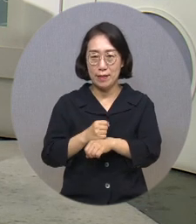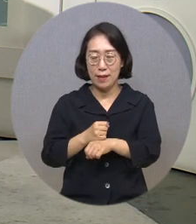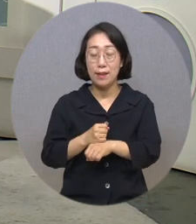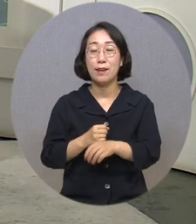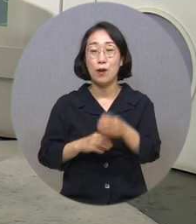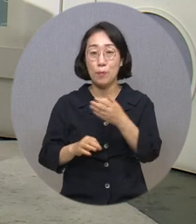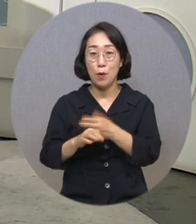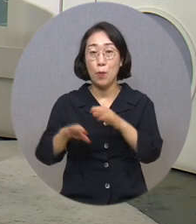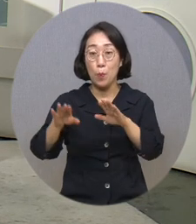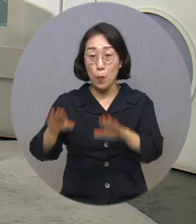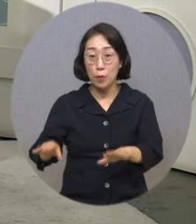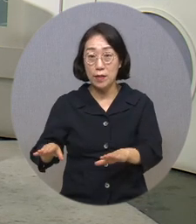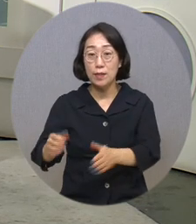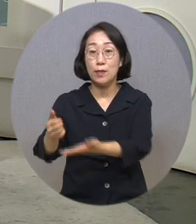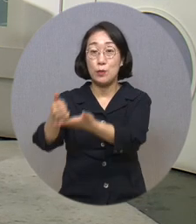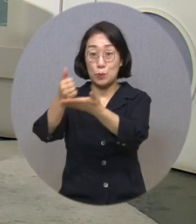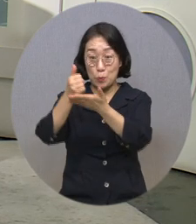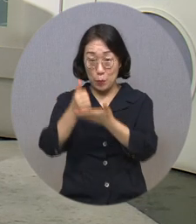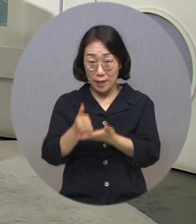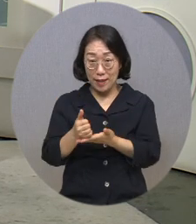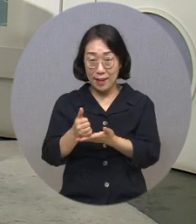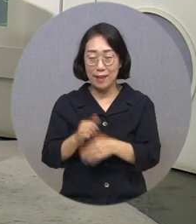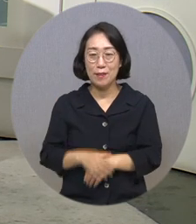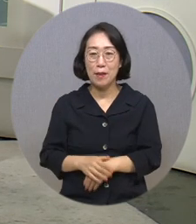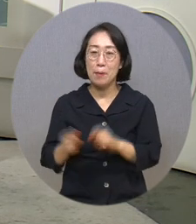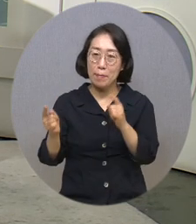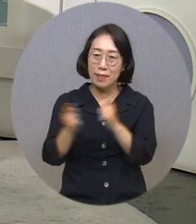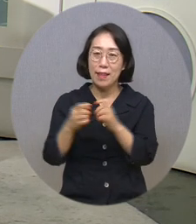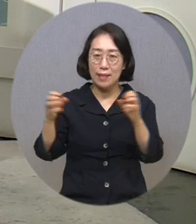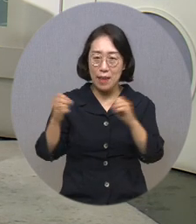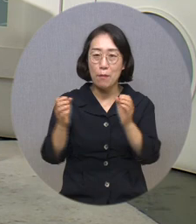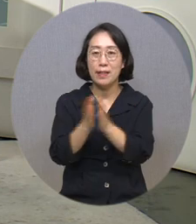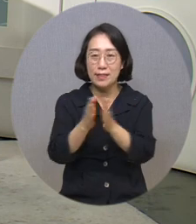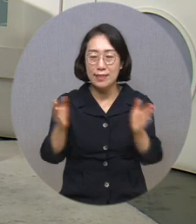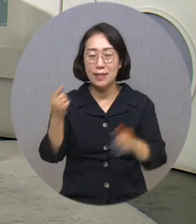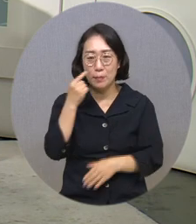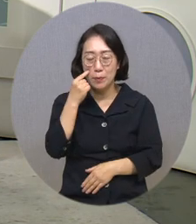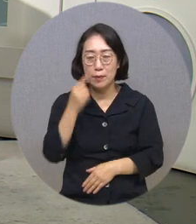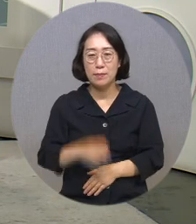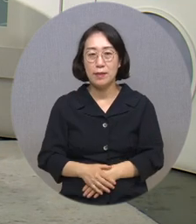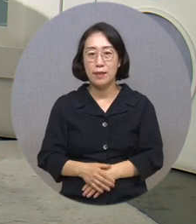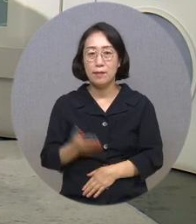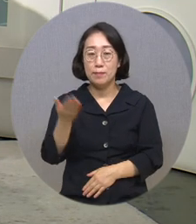본격적으로 오늘의 대담으로 들어가도록 하겠습니다. 우리 저